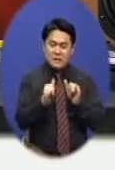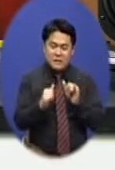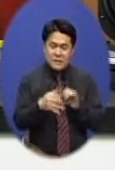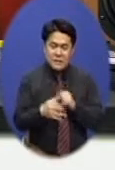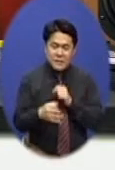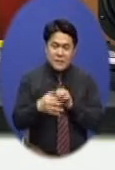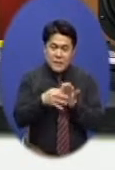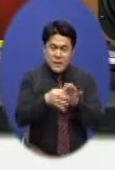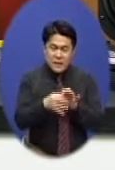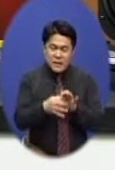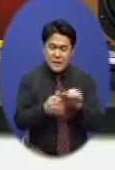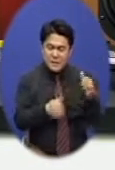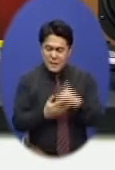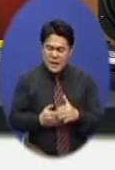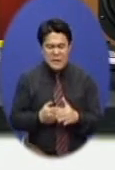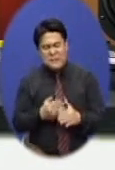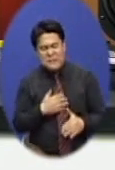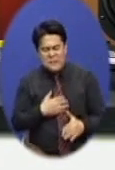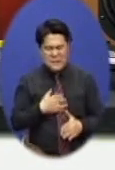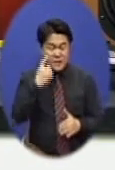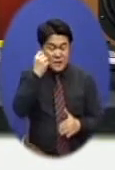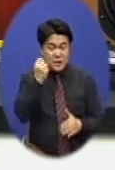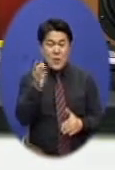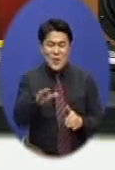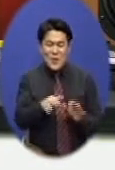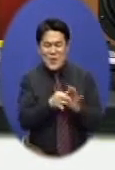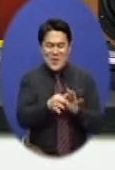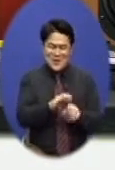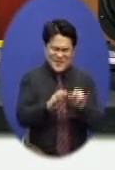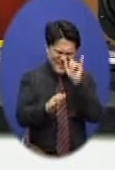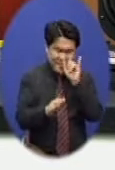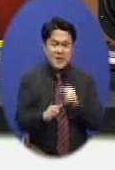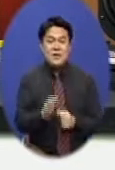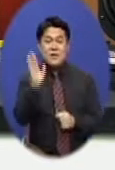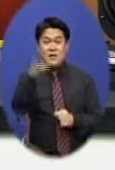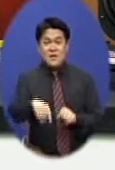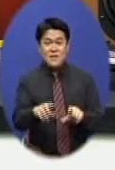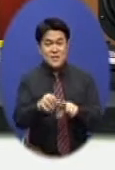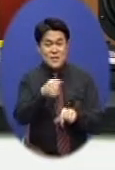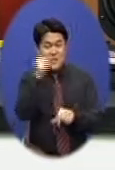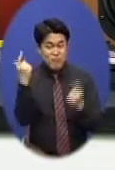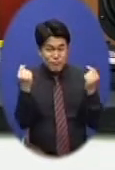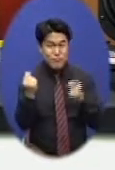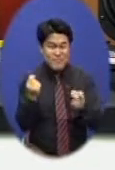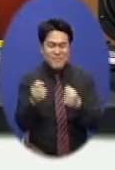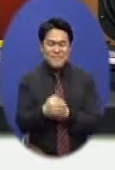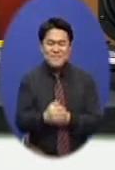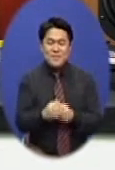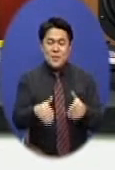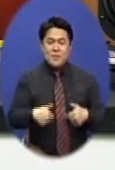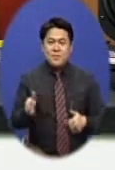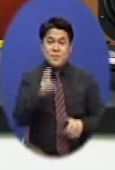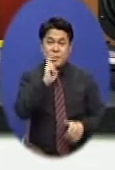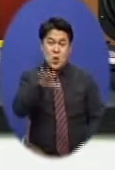그러니까 당첨됐군요. 지금 복권이 오랜만에 연결. 야. 아니 그러면 봄부터 노래를